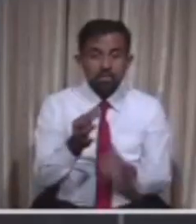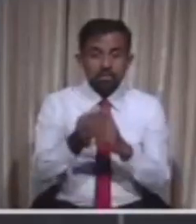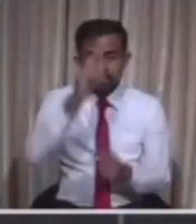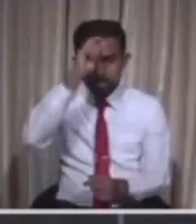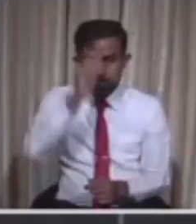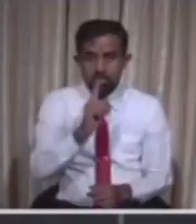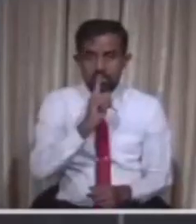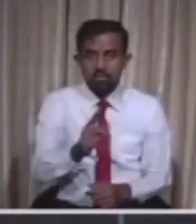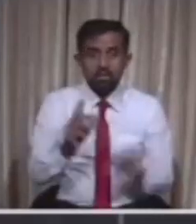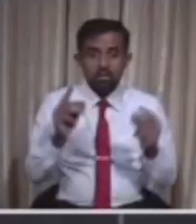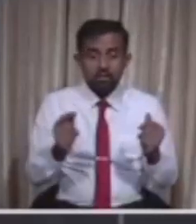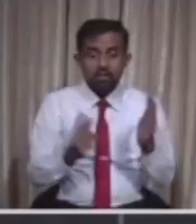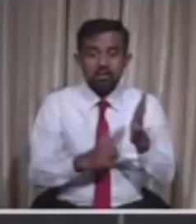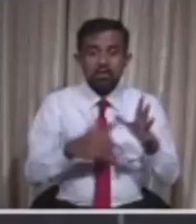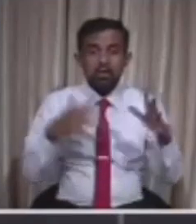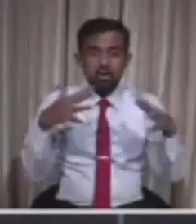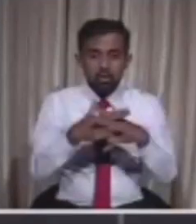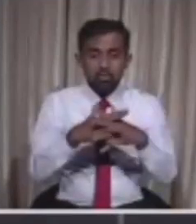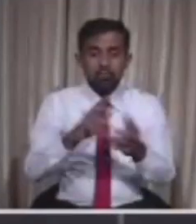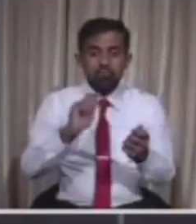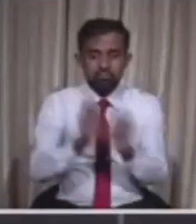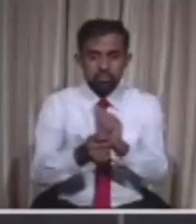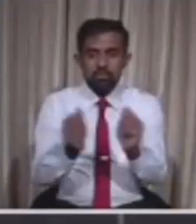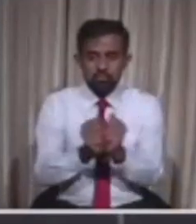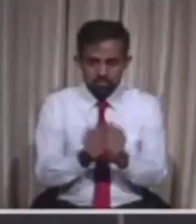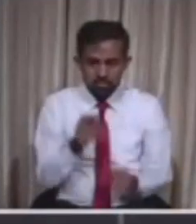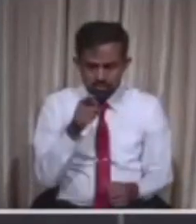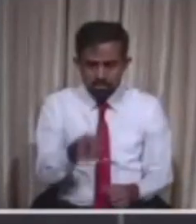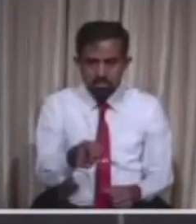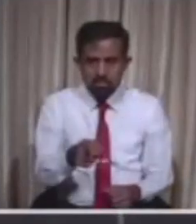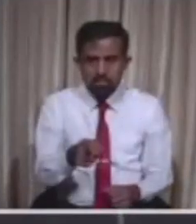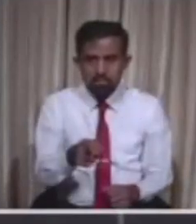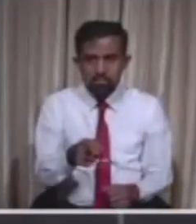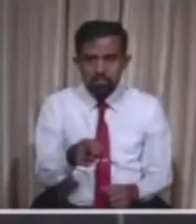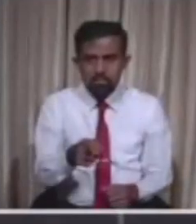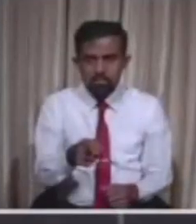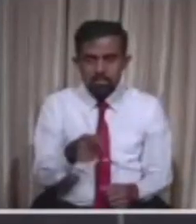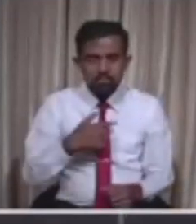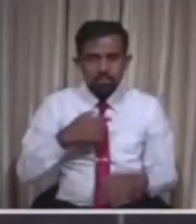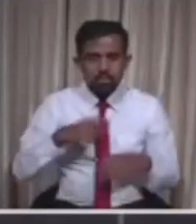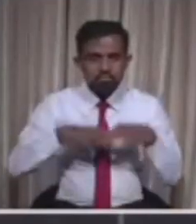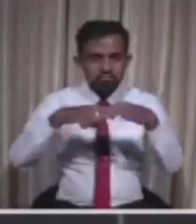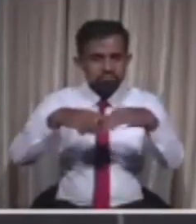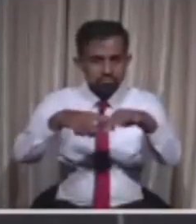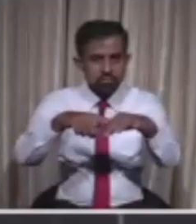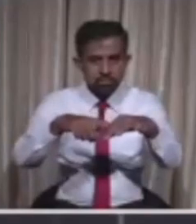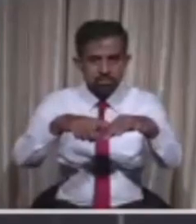ජනාධිපතිතුමා කියන්නේ හදිසි නීතිය දාලා මේ ප්‍රතිසංස්කරණ කරනවා කියලාද? මම මේ ප්‍රශ්නේ තුමාගෙන් අහනවා.